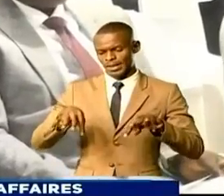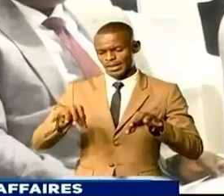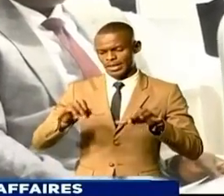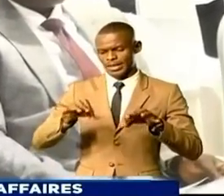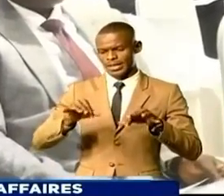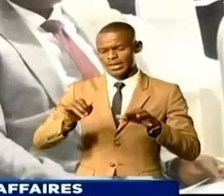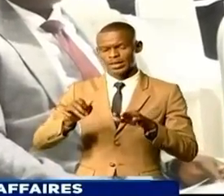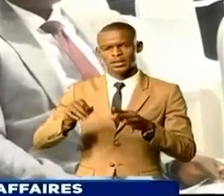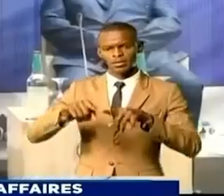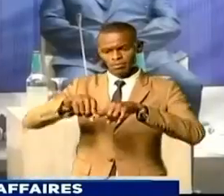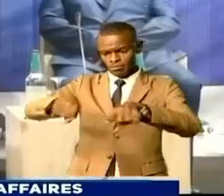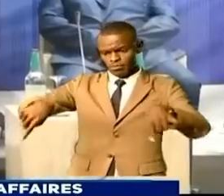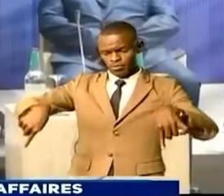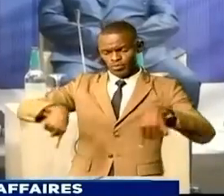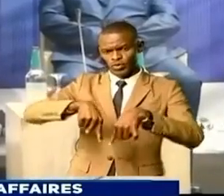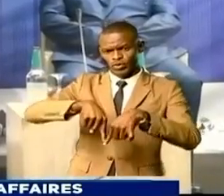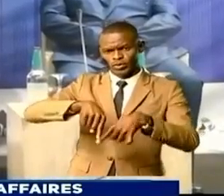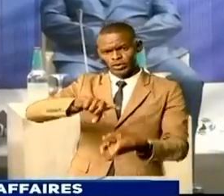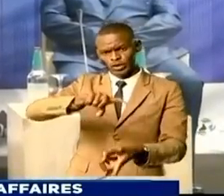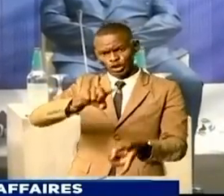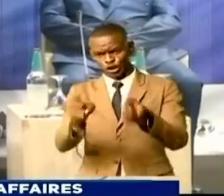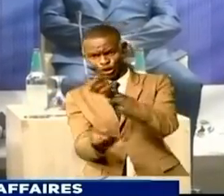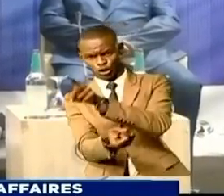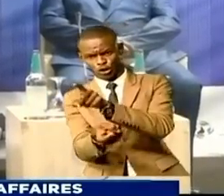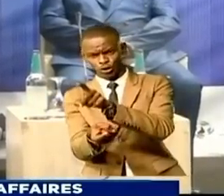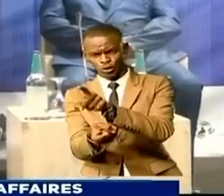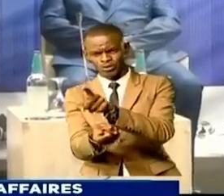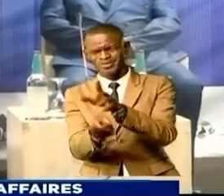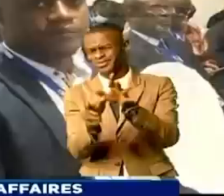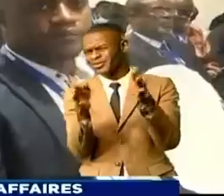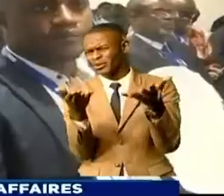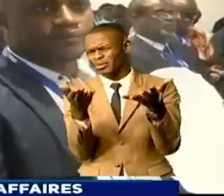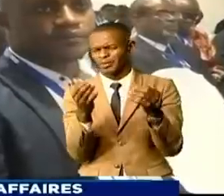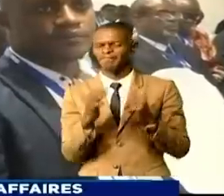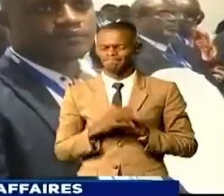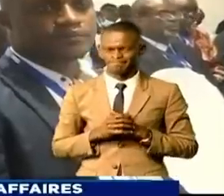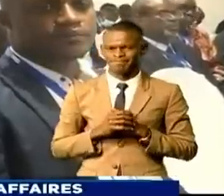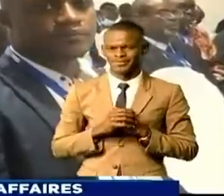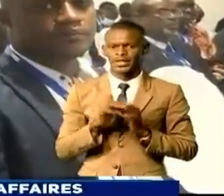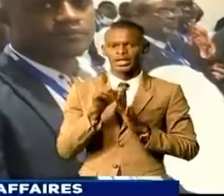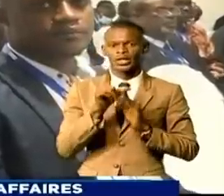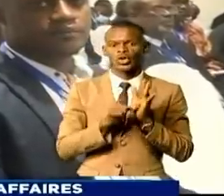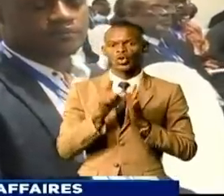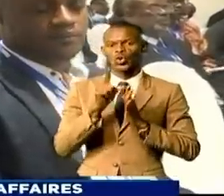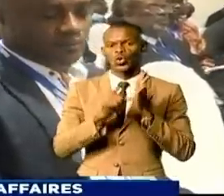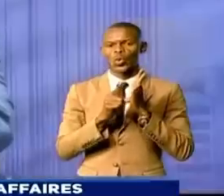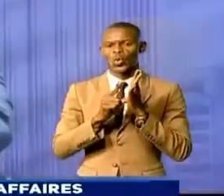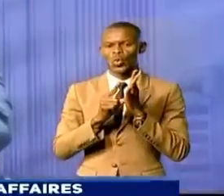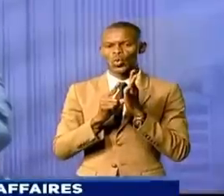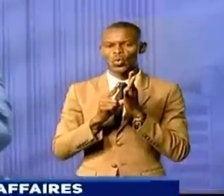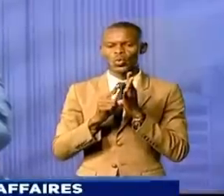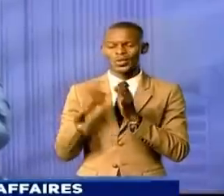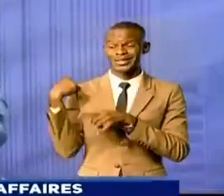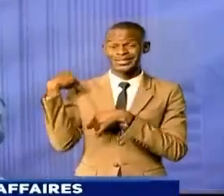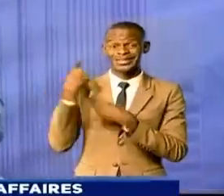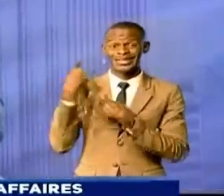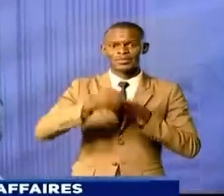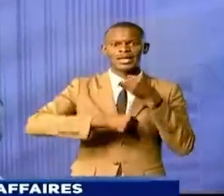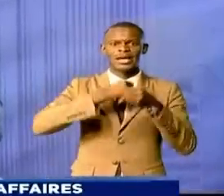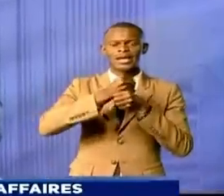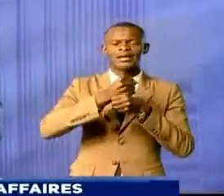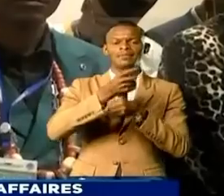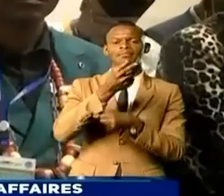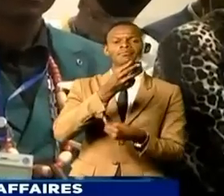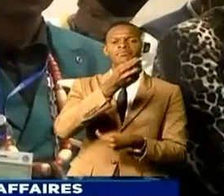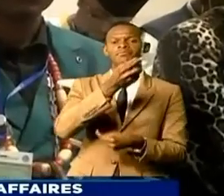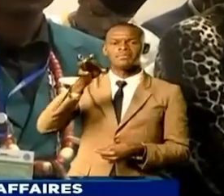régime général des biens, régime foncier et immobilier et régime des sûretés de 1973, laissé en l'état, devient